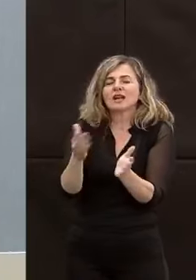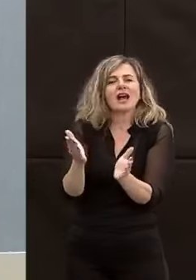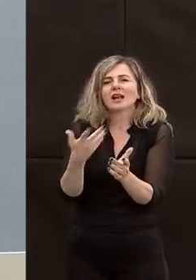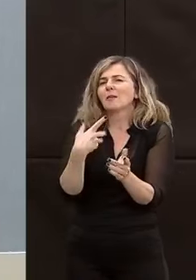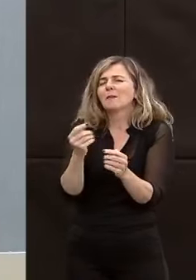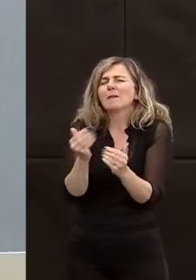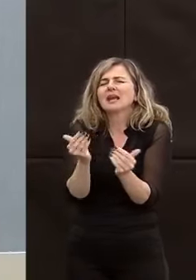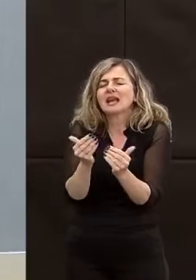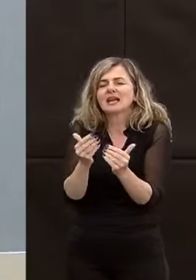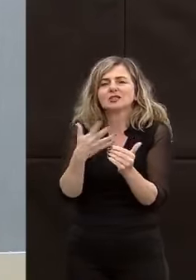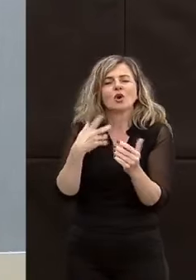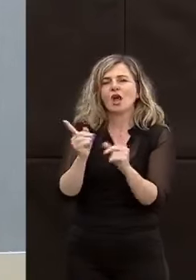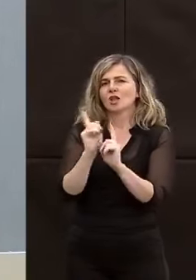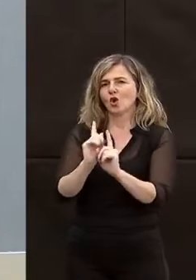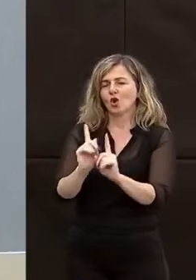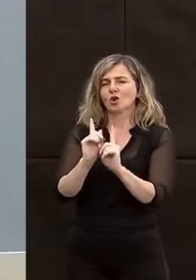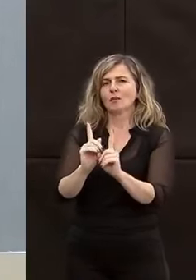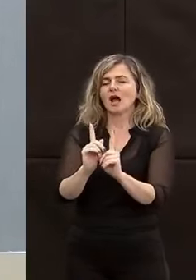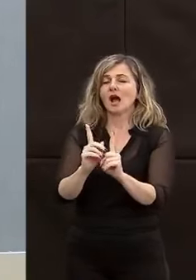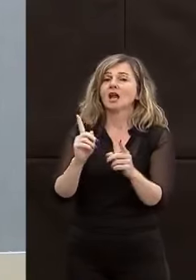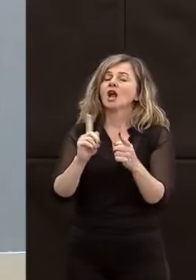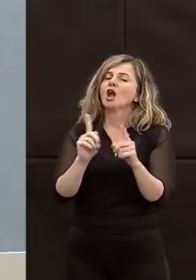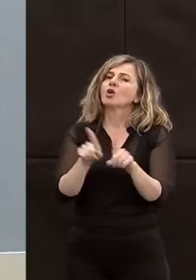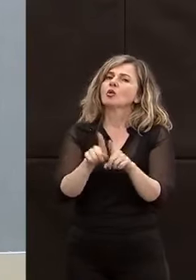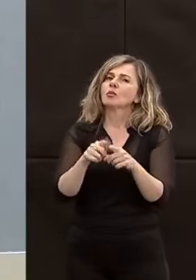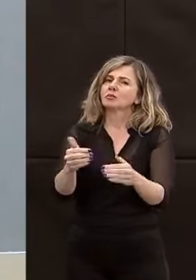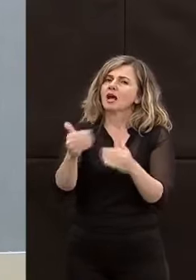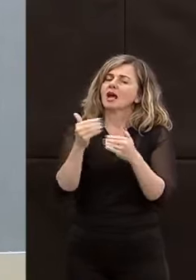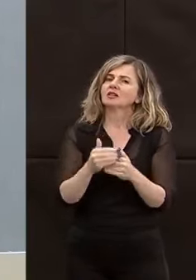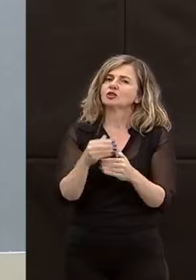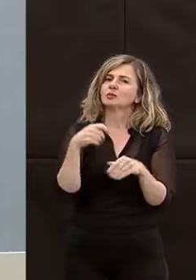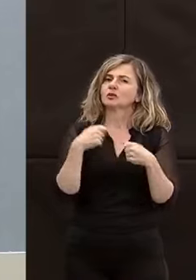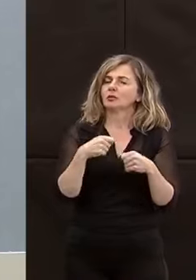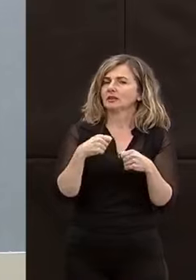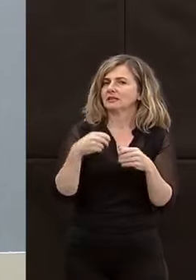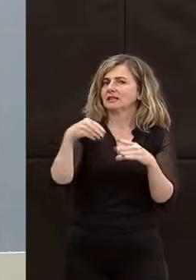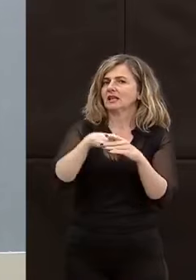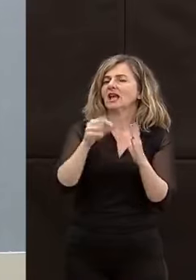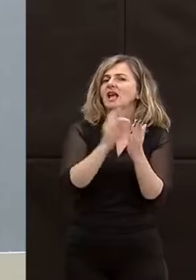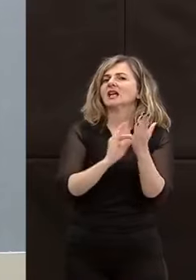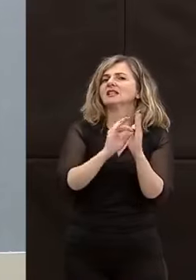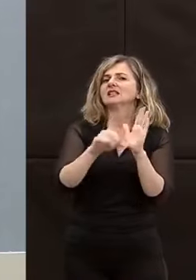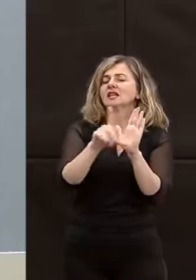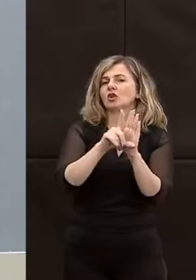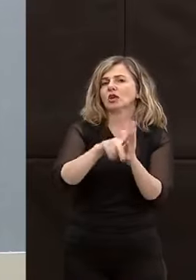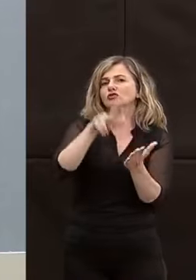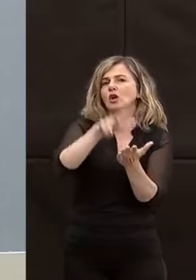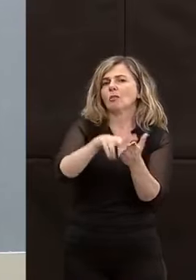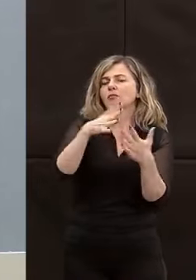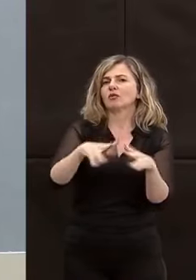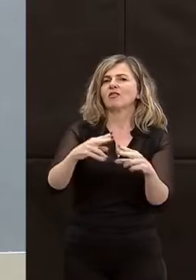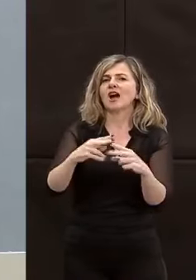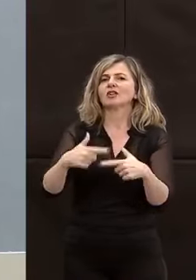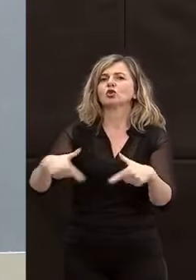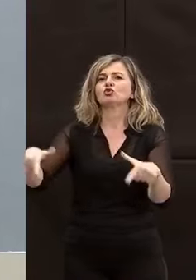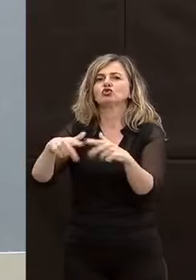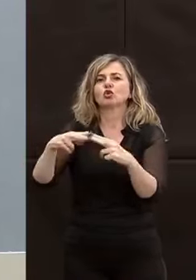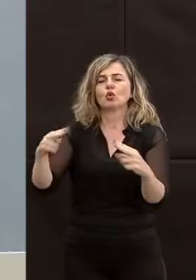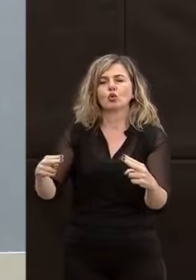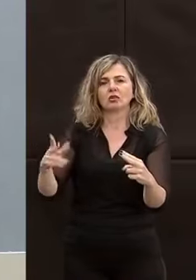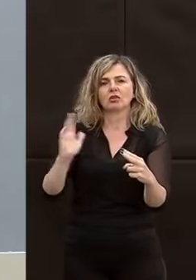normalità come anticipato il presidente nel disegno di legge che è stato approvato ieri dalla giunta abbiamo